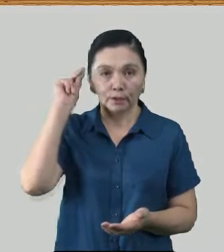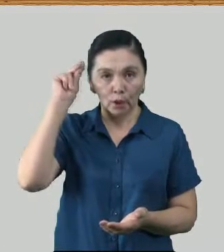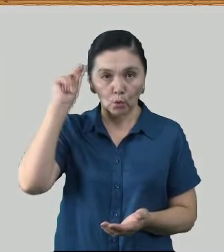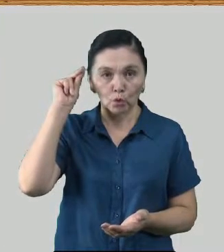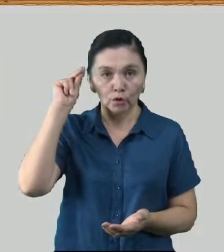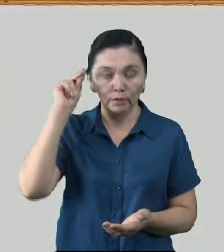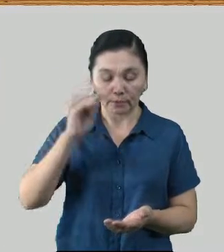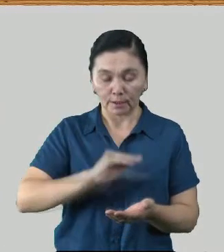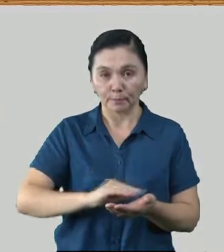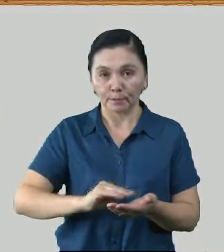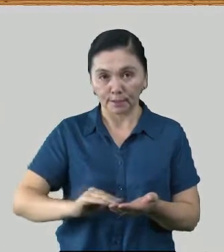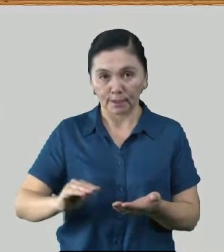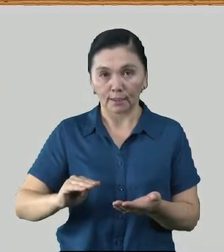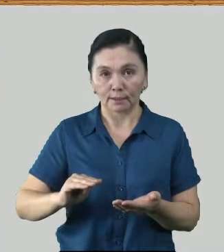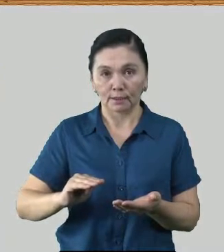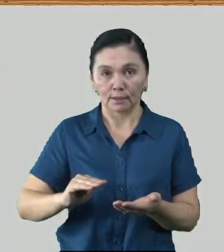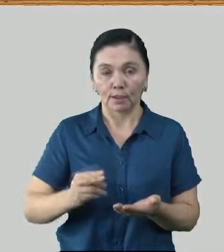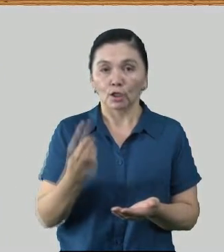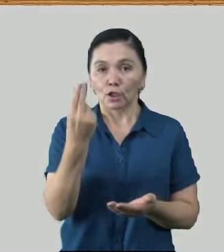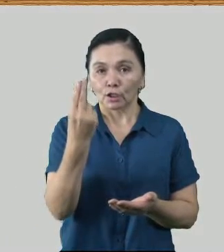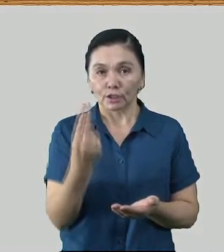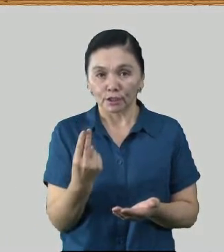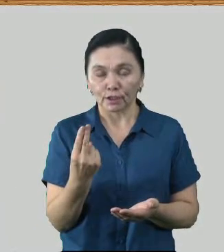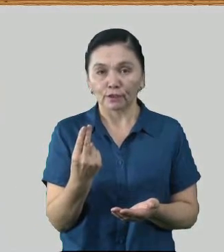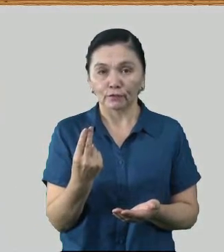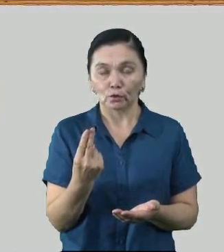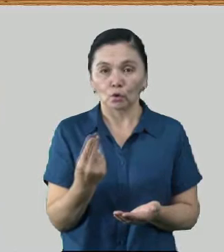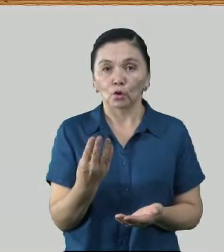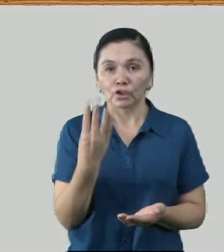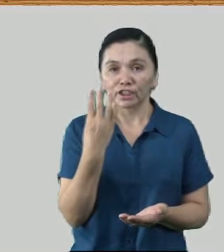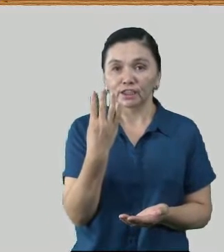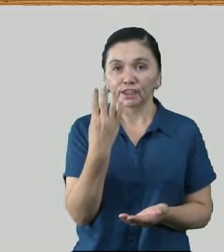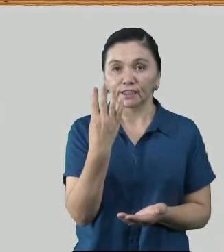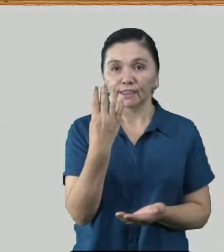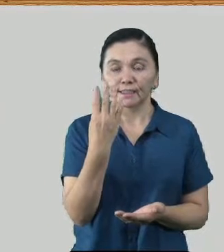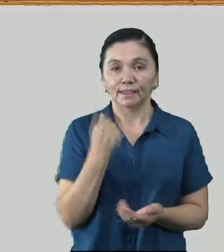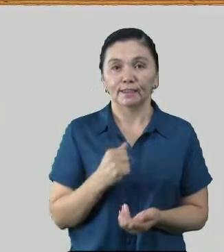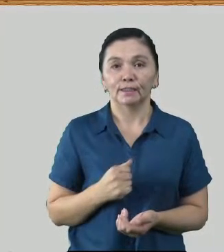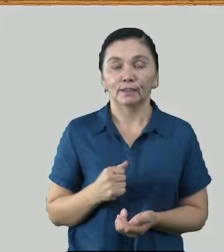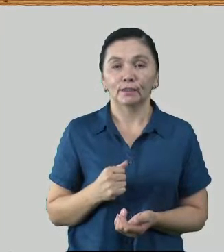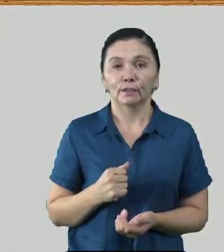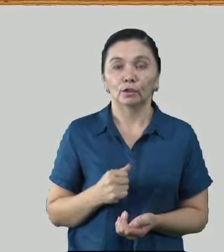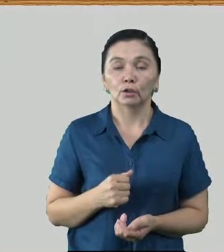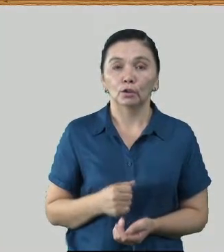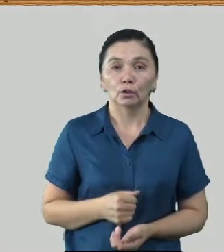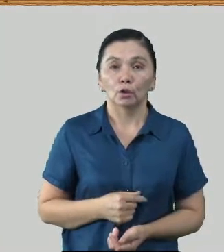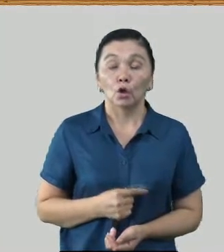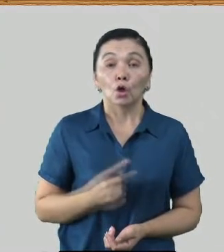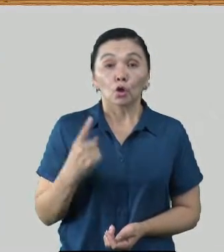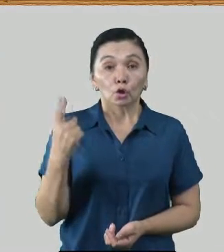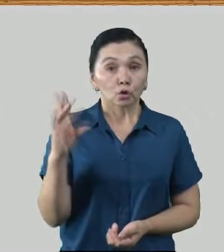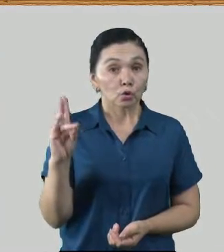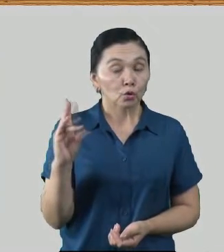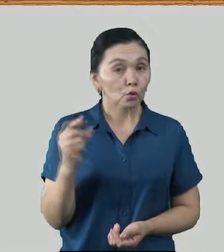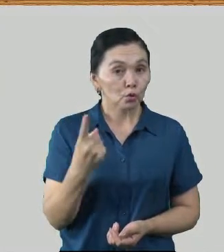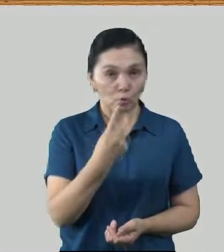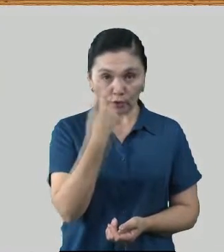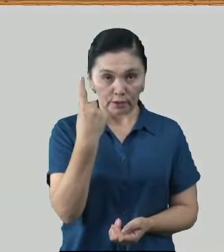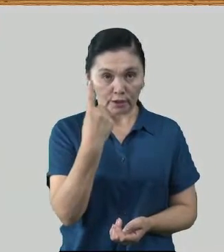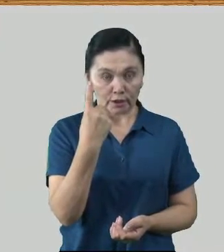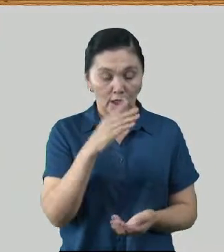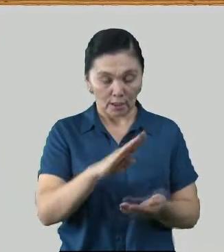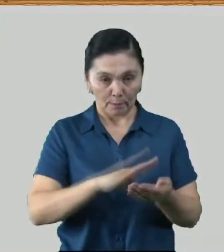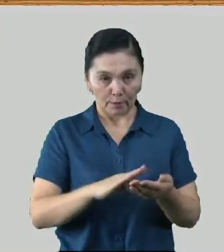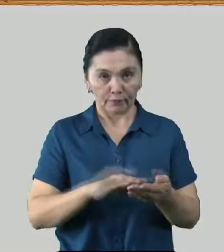научимся писать цифру 4. но сначала